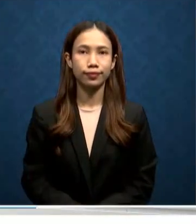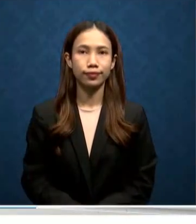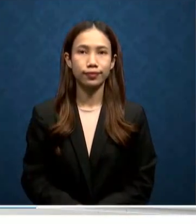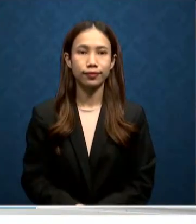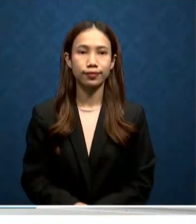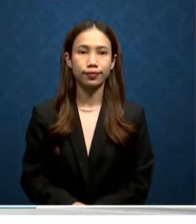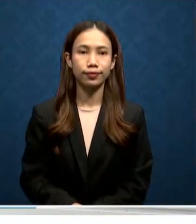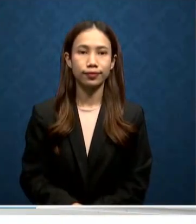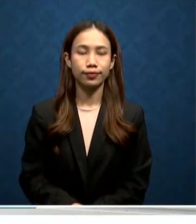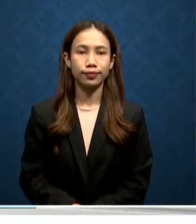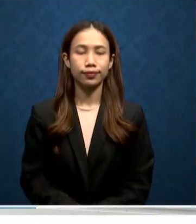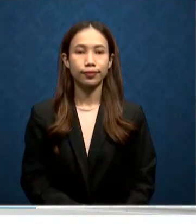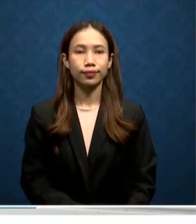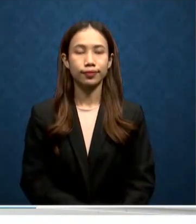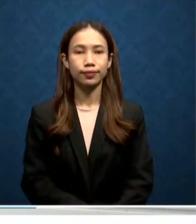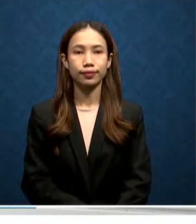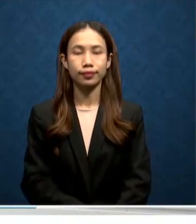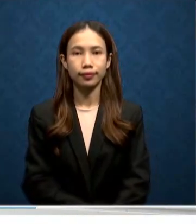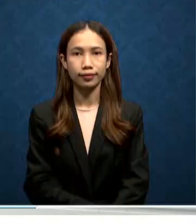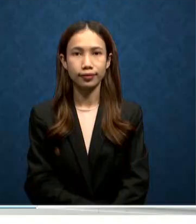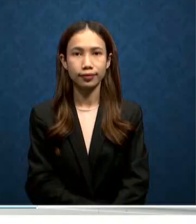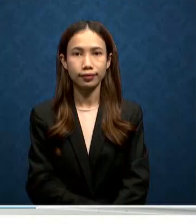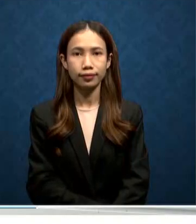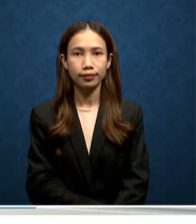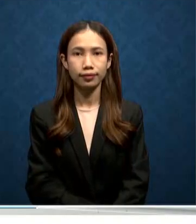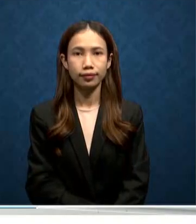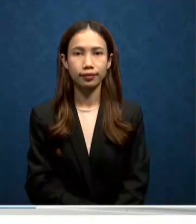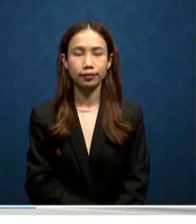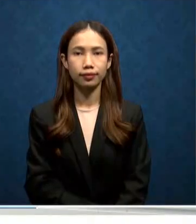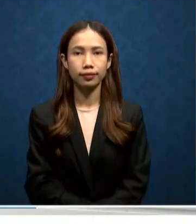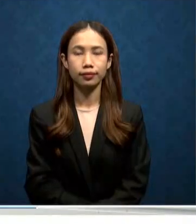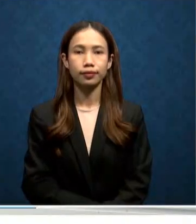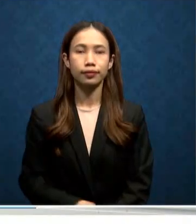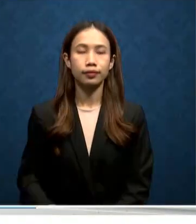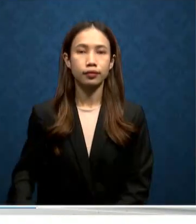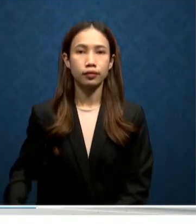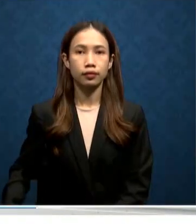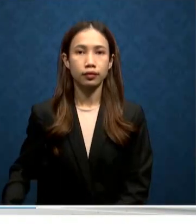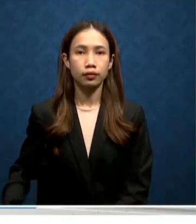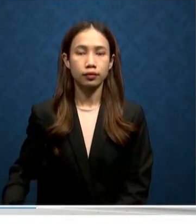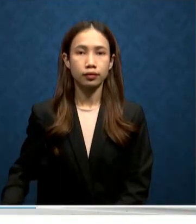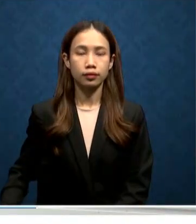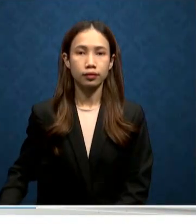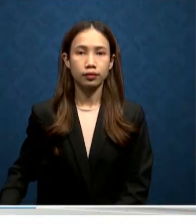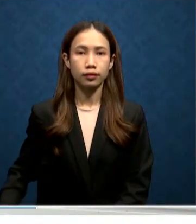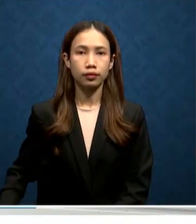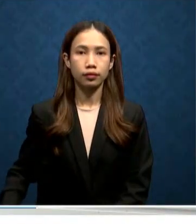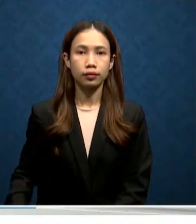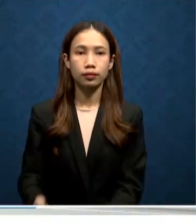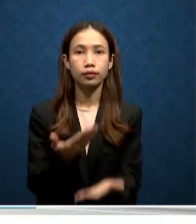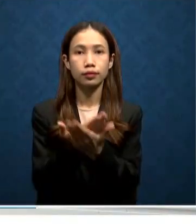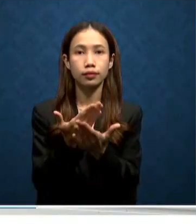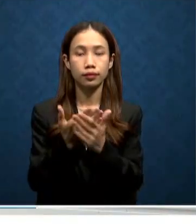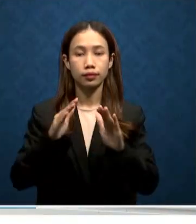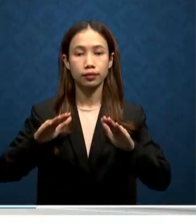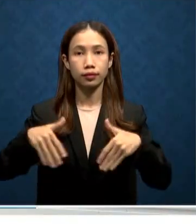เอ่อรายรายรับที่เราเอ่อตามที่ท่านพลเอกยอดยุทธบุญญาธิการ